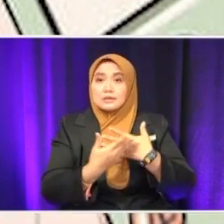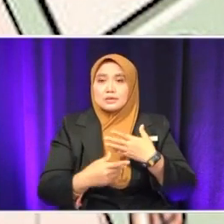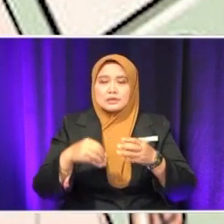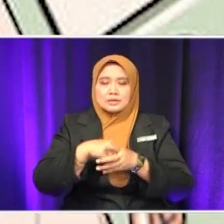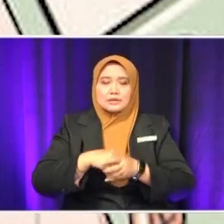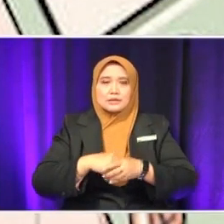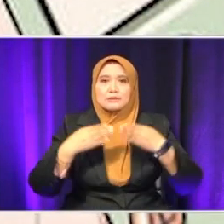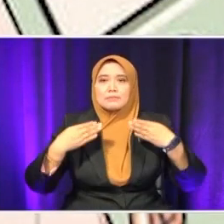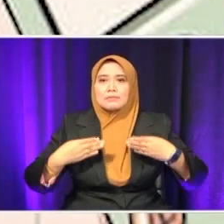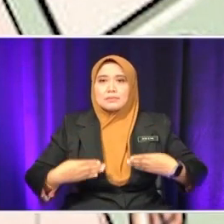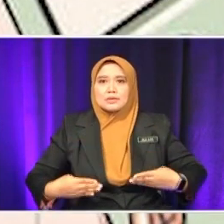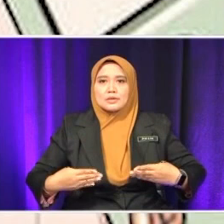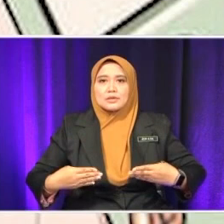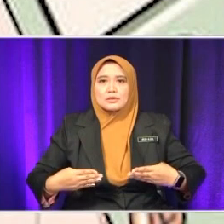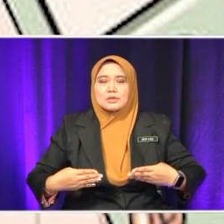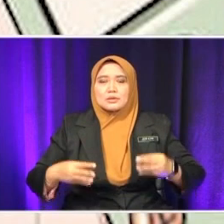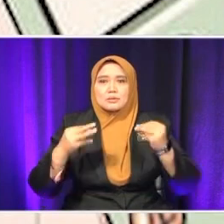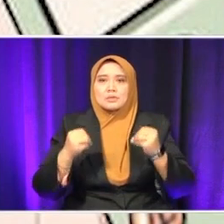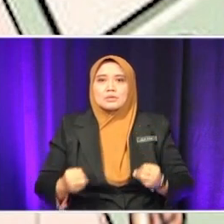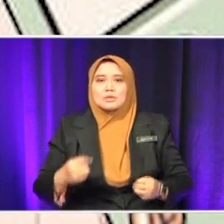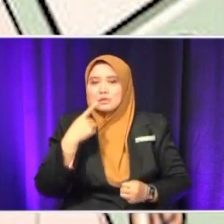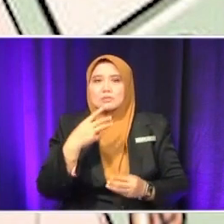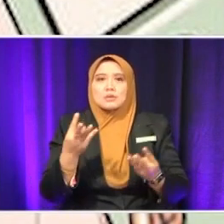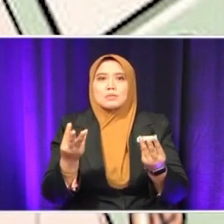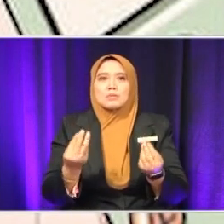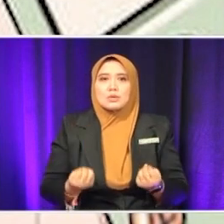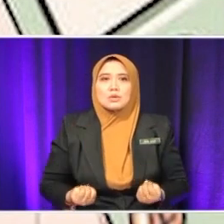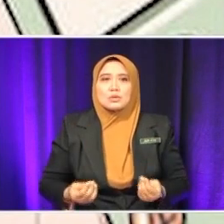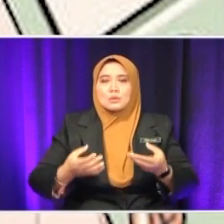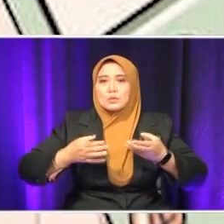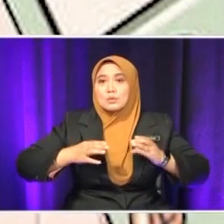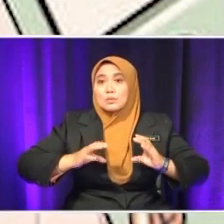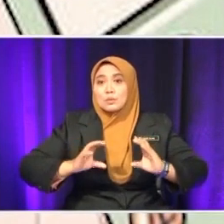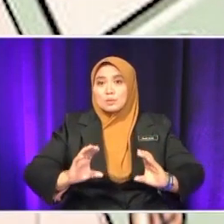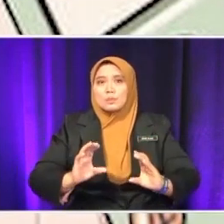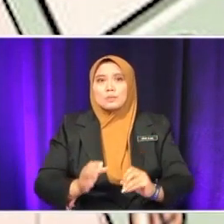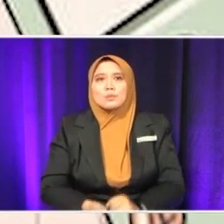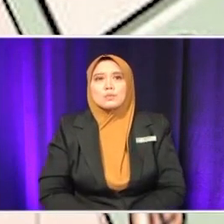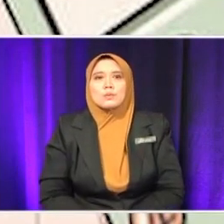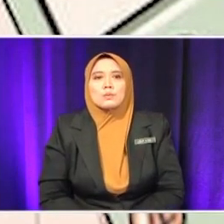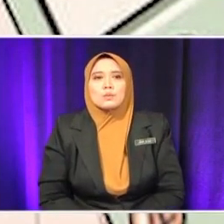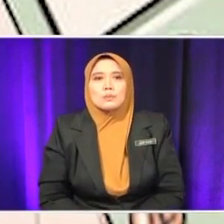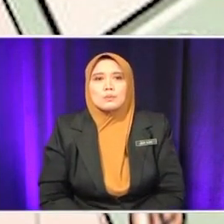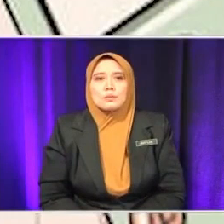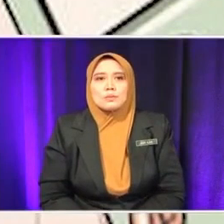terarah. Graf terarah. Siapa-siapa nak cuba? Silakan Naim. Okey, Naim silakan. Apa antara contohnya?